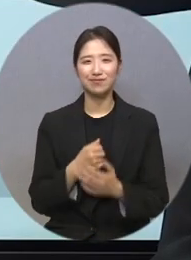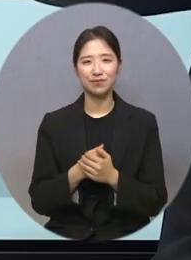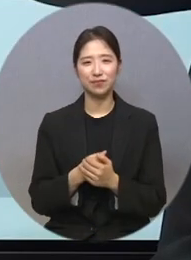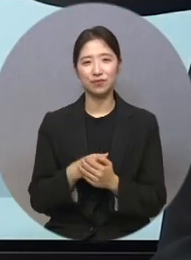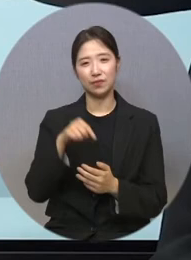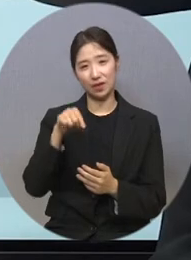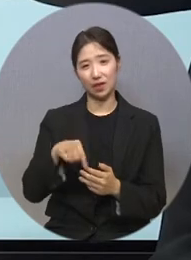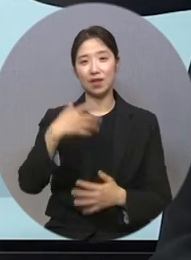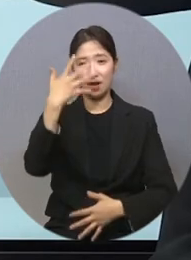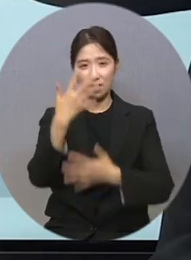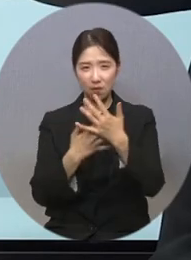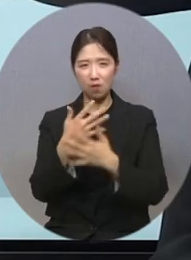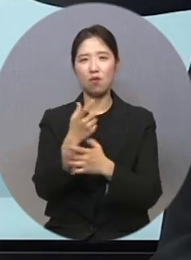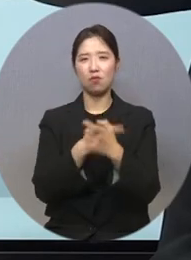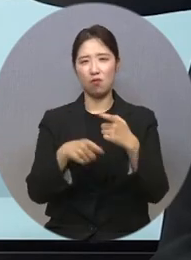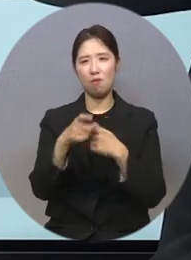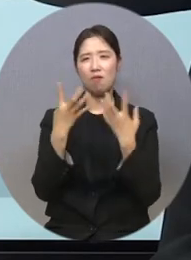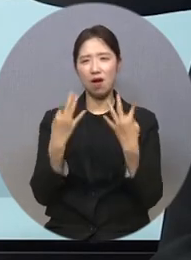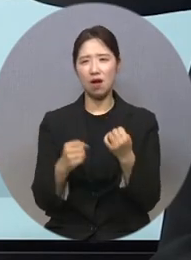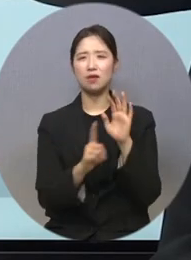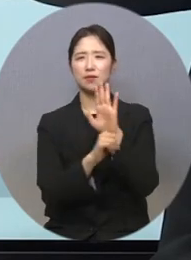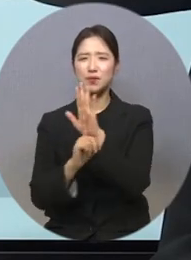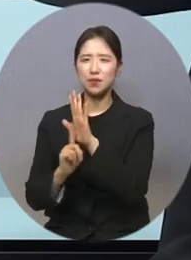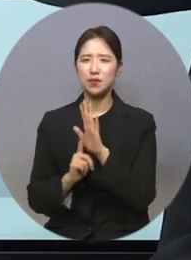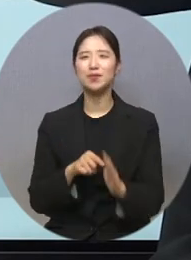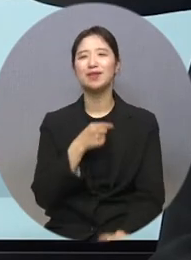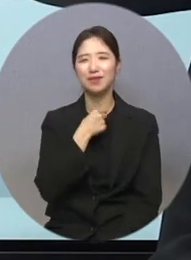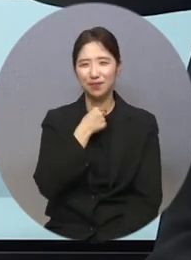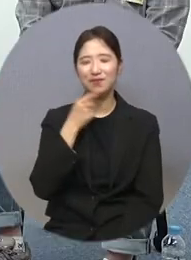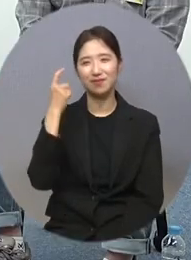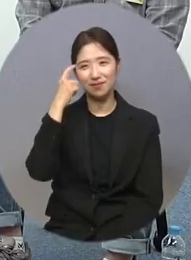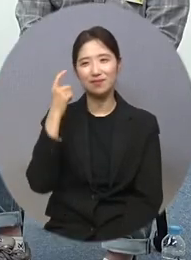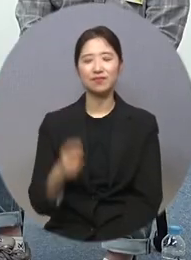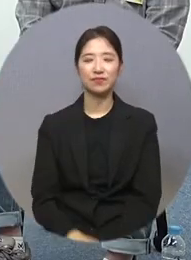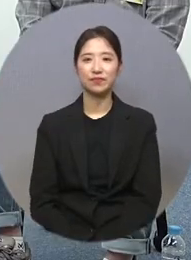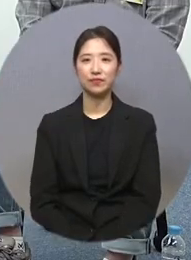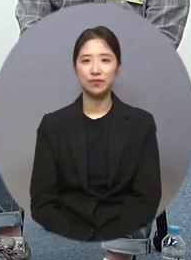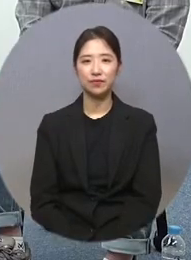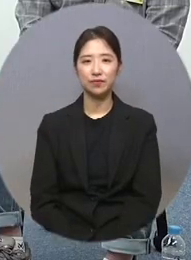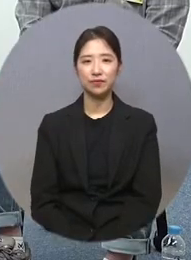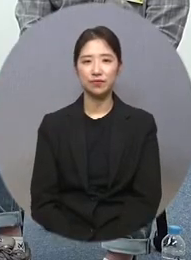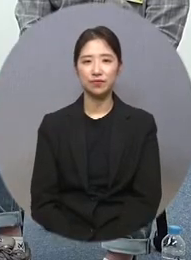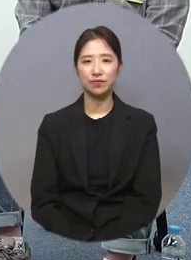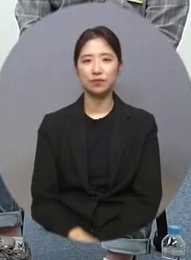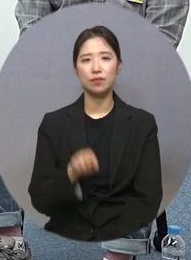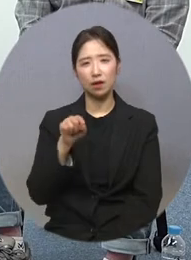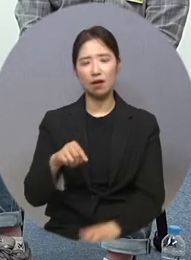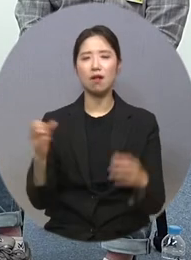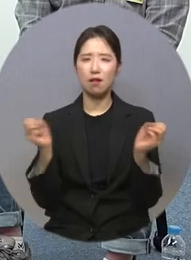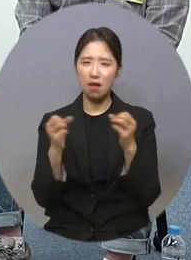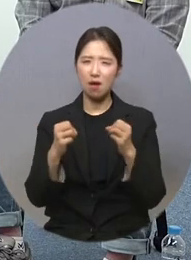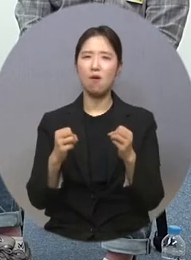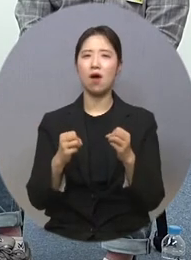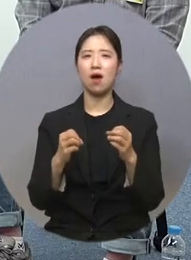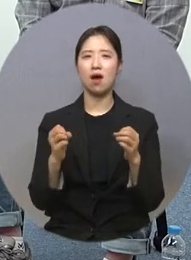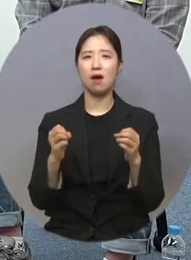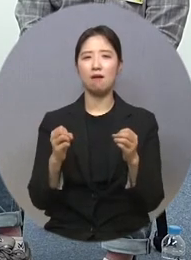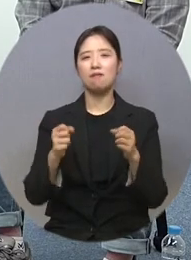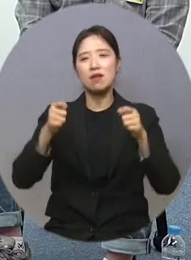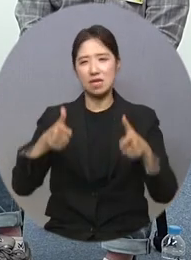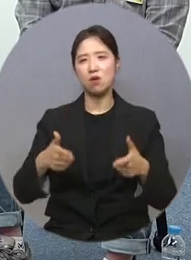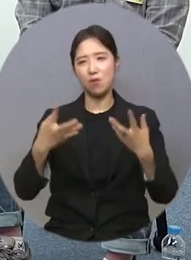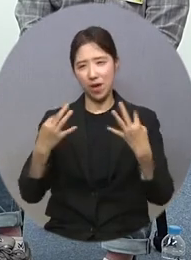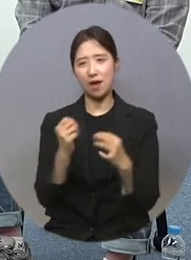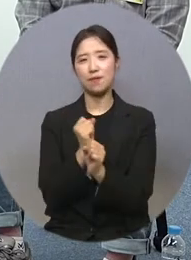아고라 영상도 더 많이 많이 알려야겠다 그런 생각이 좀 들었고요. 그런 얘기를 서로 많이 기회를 만드시고